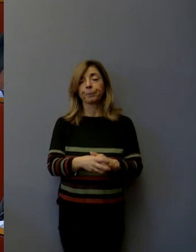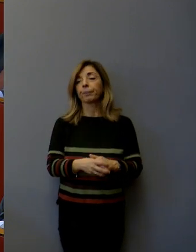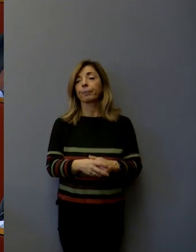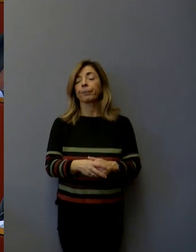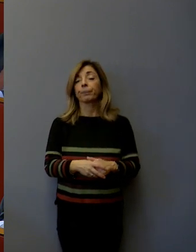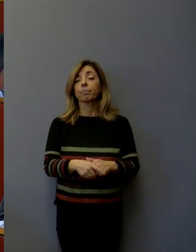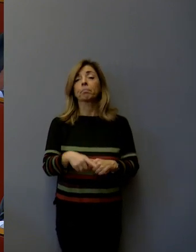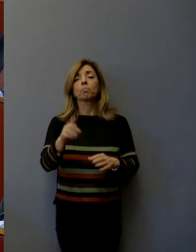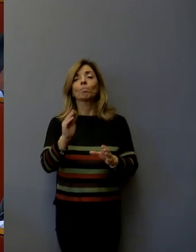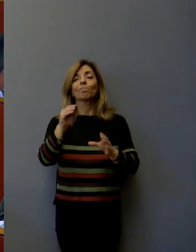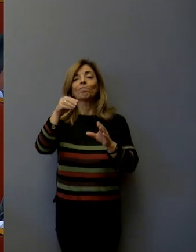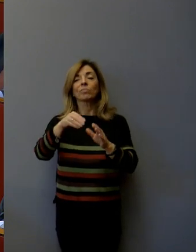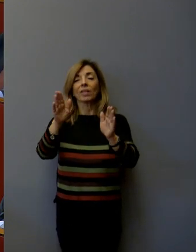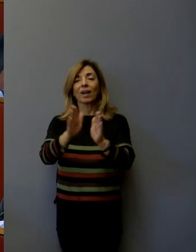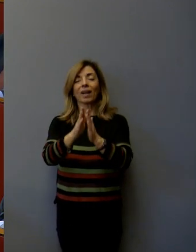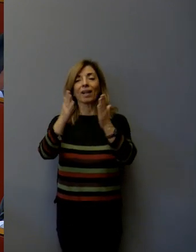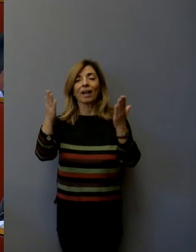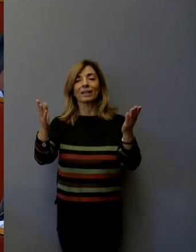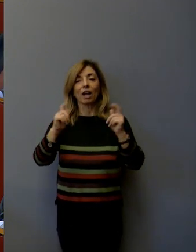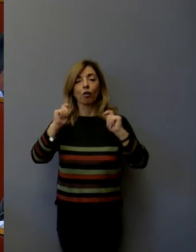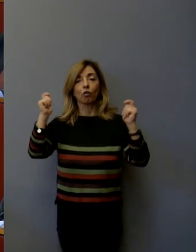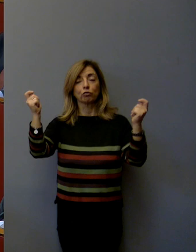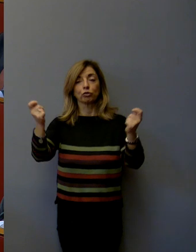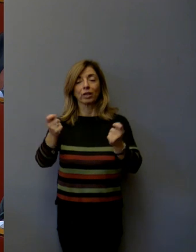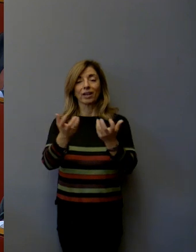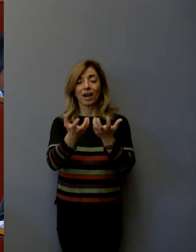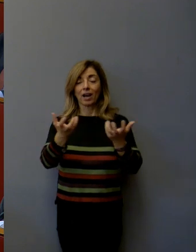nel catalogo generale dei beni culturali